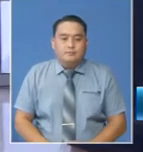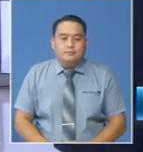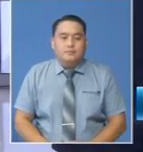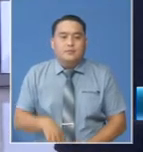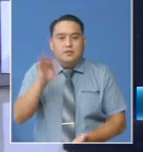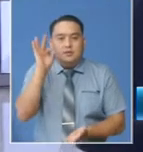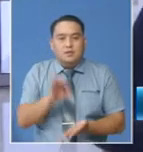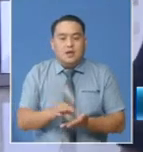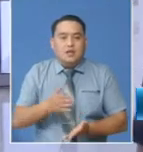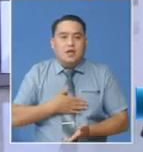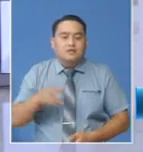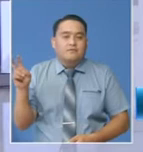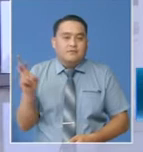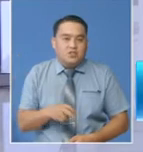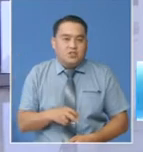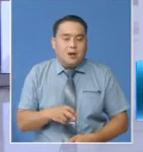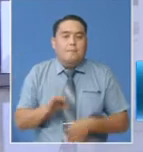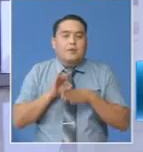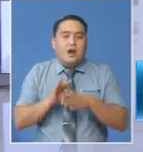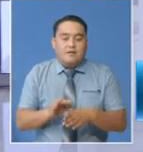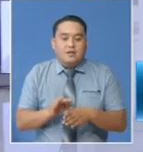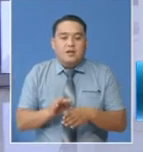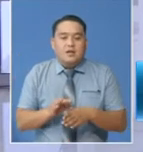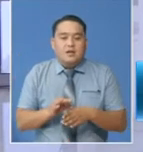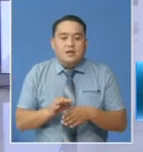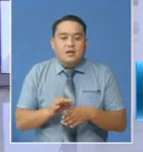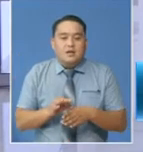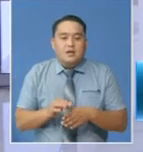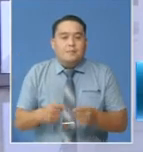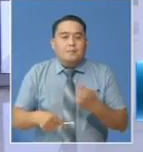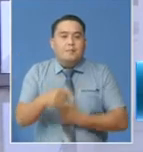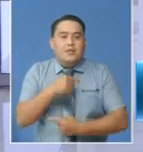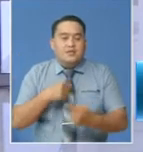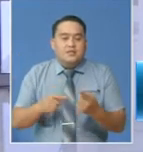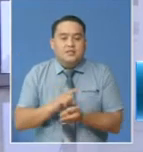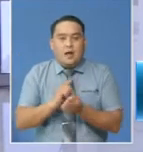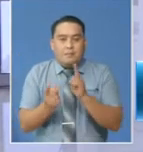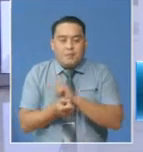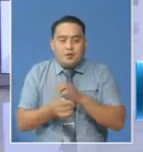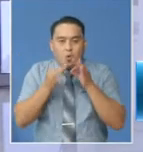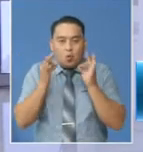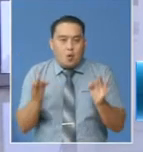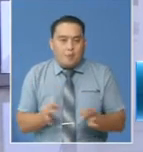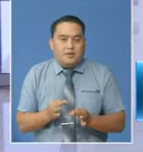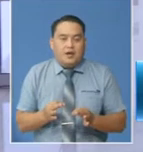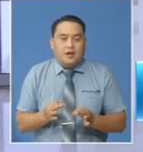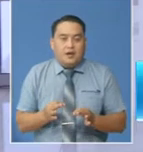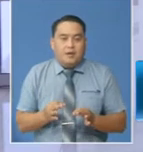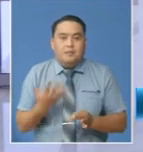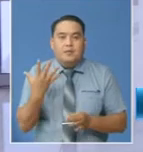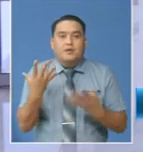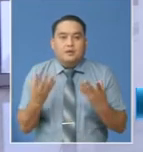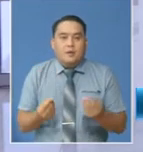Цель нашего визита – это вот проведение межрегиональных бизнес-стажировок пятидневных. Это вот